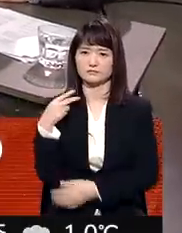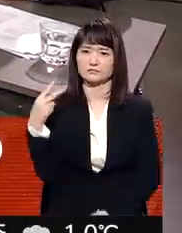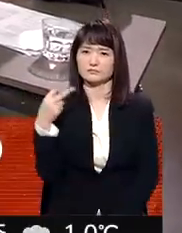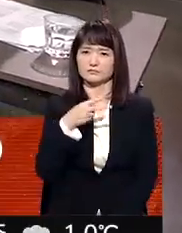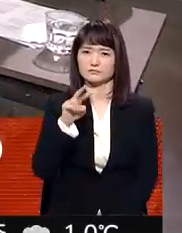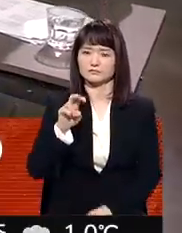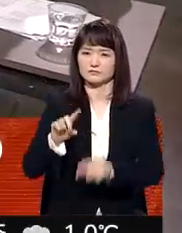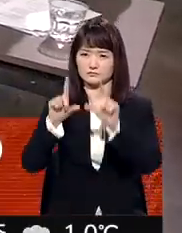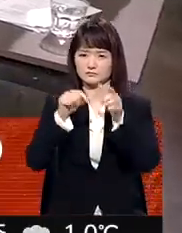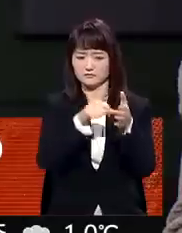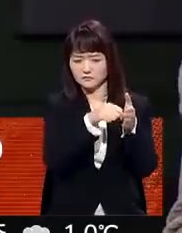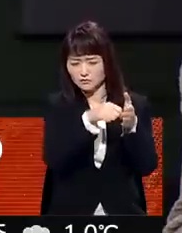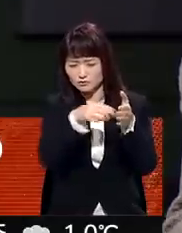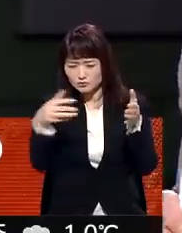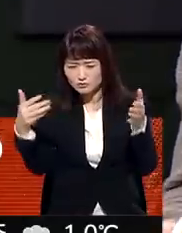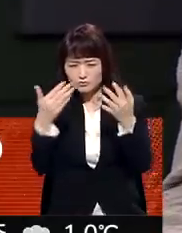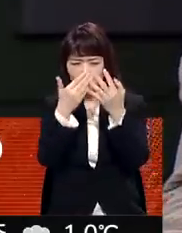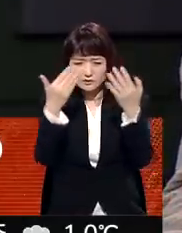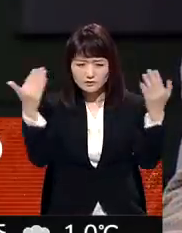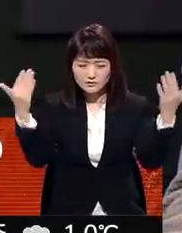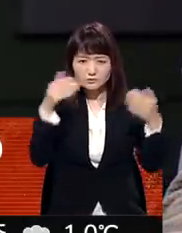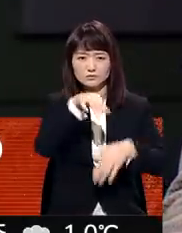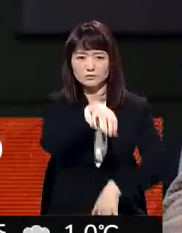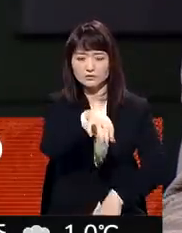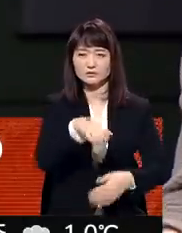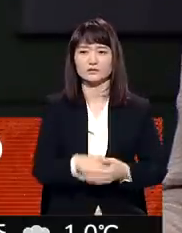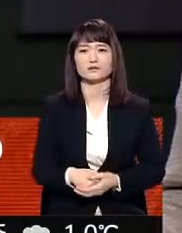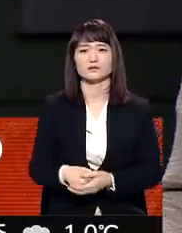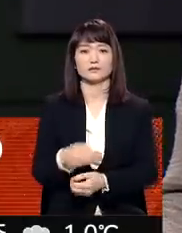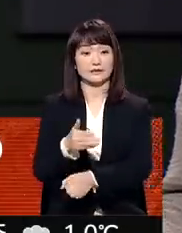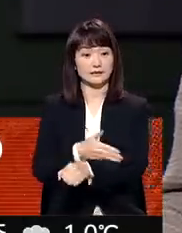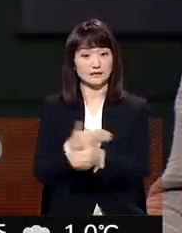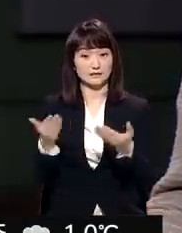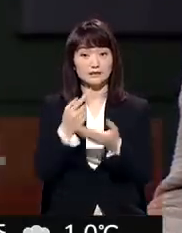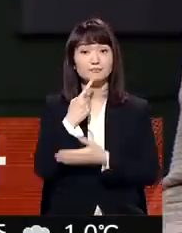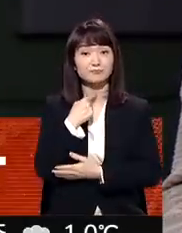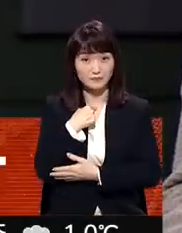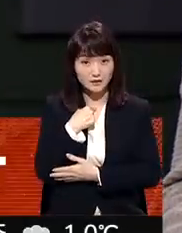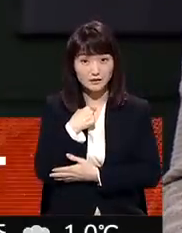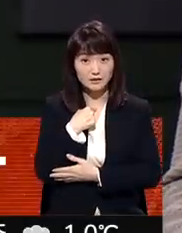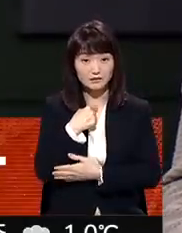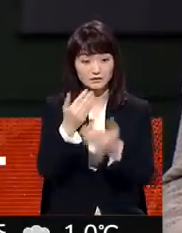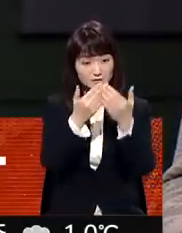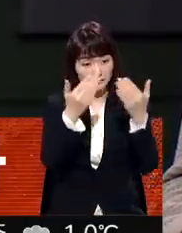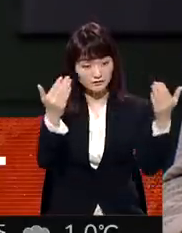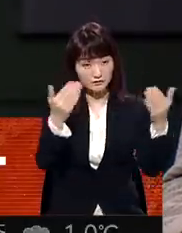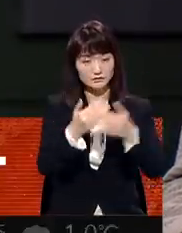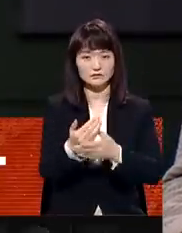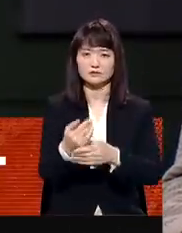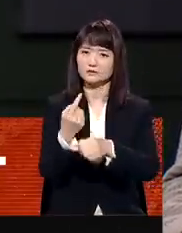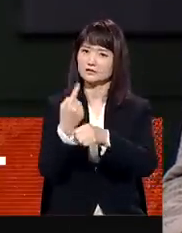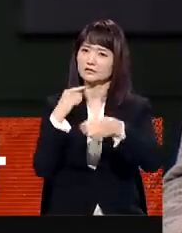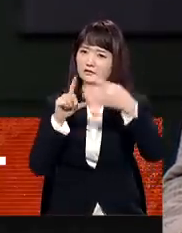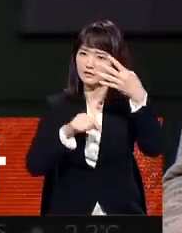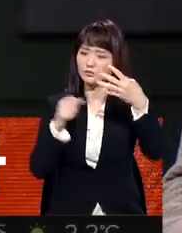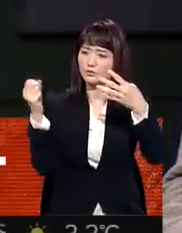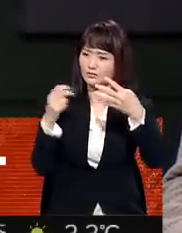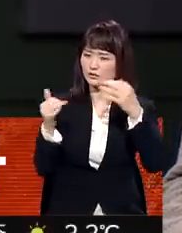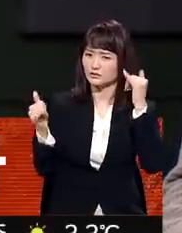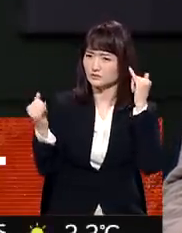2020년도에 한 유명한 갤러리에서 그 인턴으로 일했던 적이 있습니다 그런데이 갤러리로부터 지난해 4월에 다시 연락을